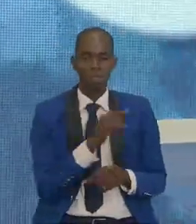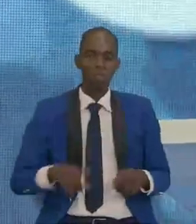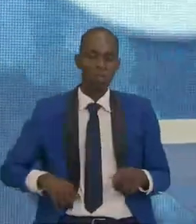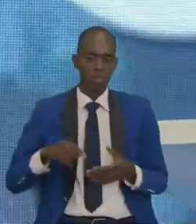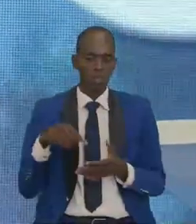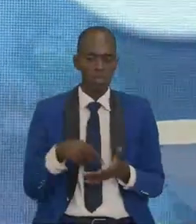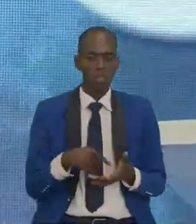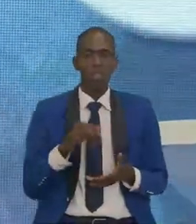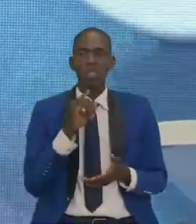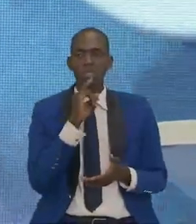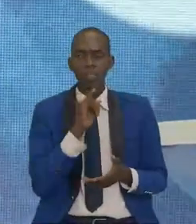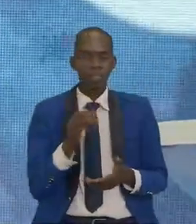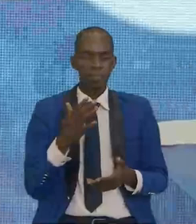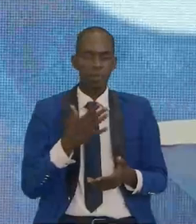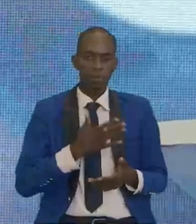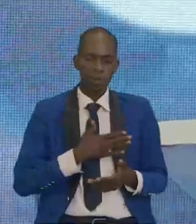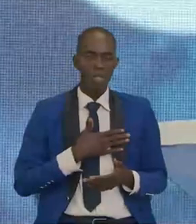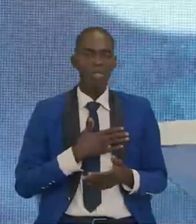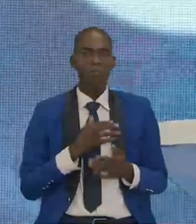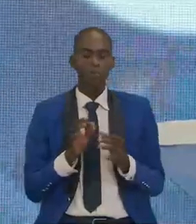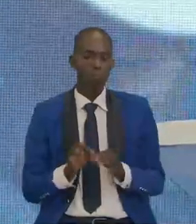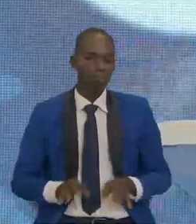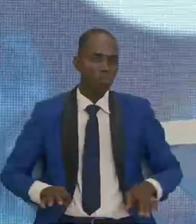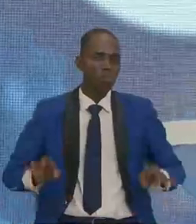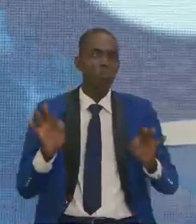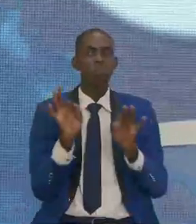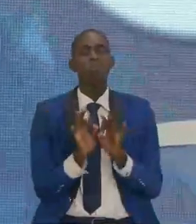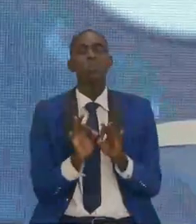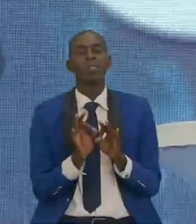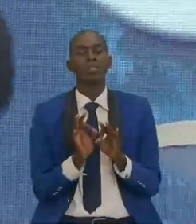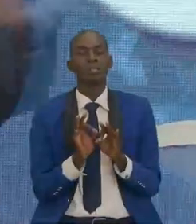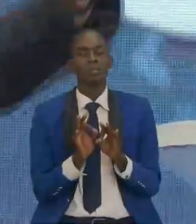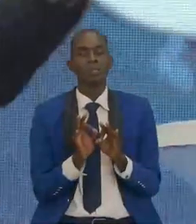et dit, Seigneur, ceci, c'est